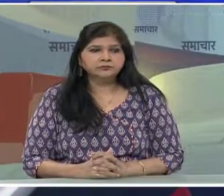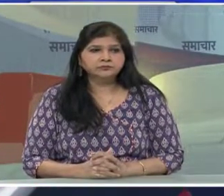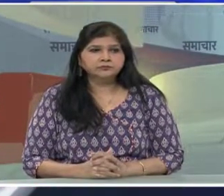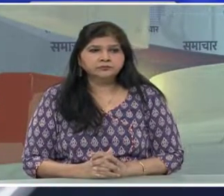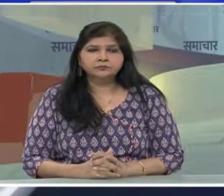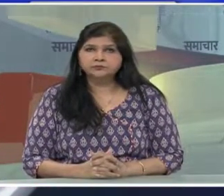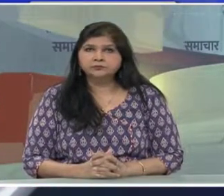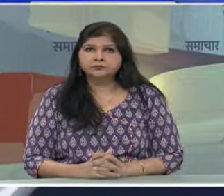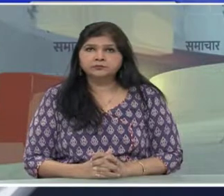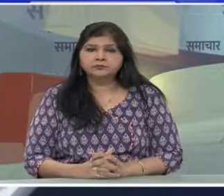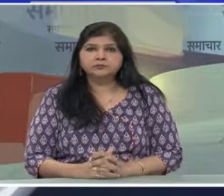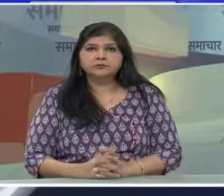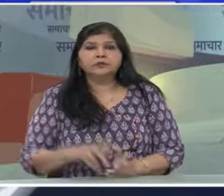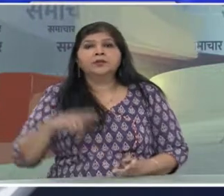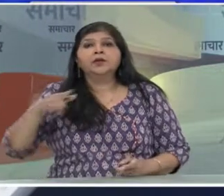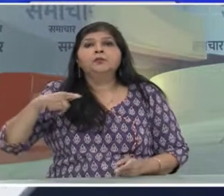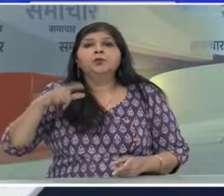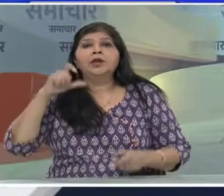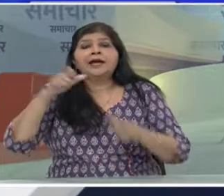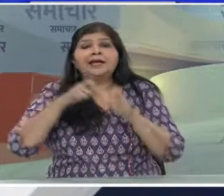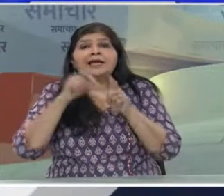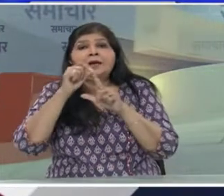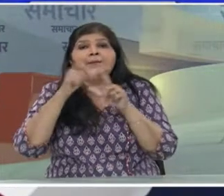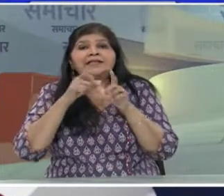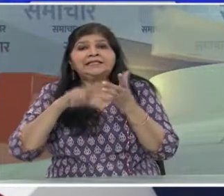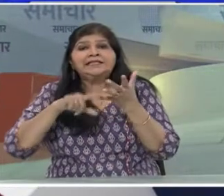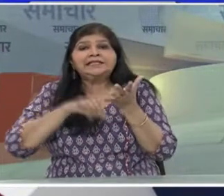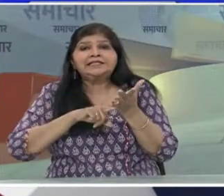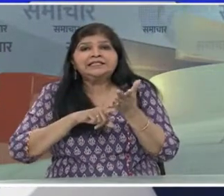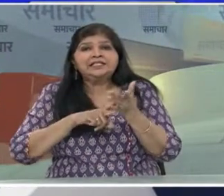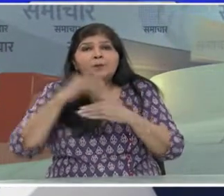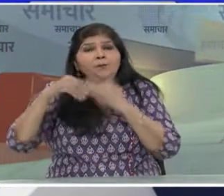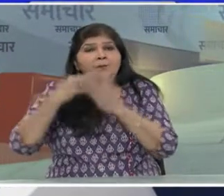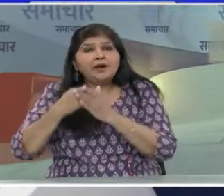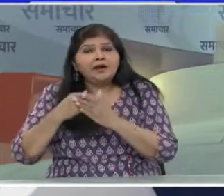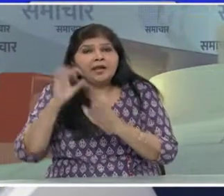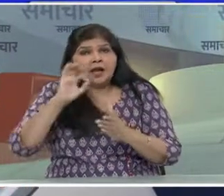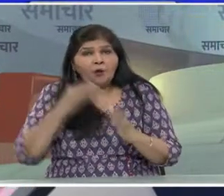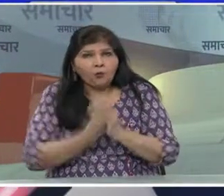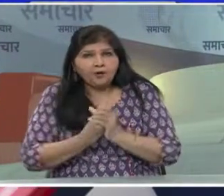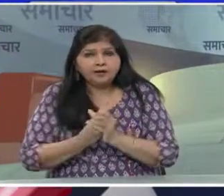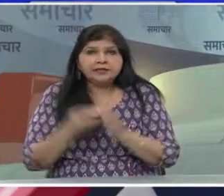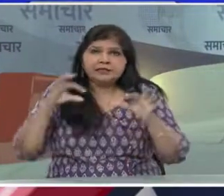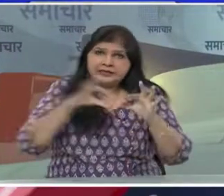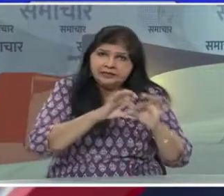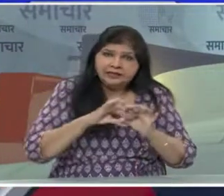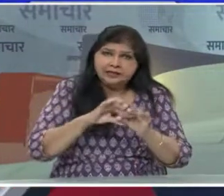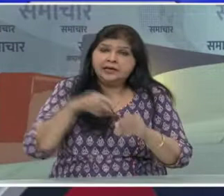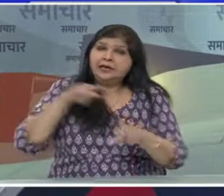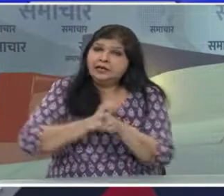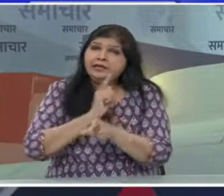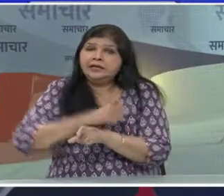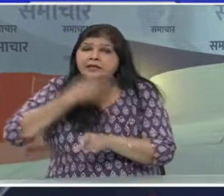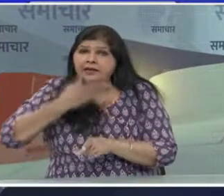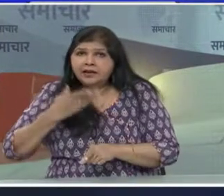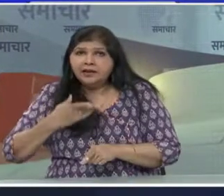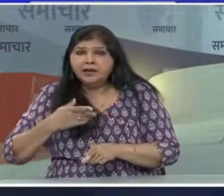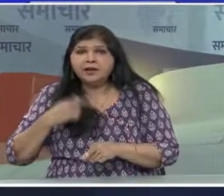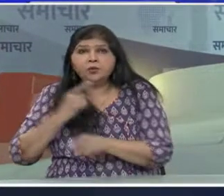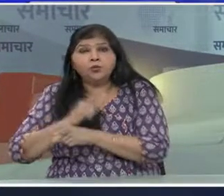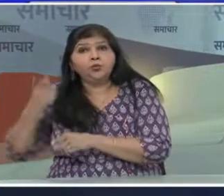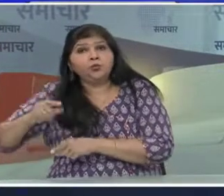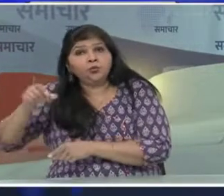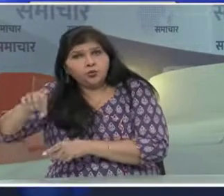नहीं नहीं, कैपेसिटी बिल्डिंग कमीशन, मैंने जब जिसकी बात कही, कैपेसिटी बिल्डिंग कमीशन के साथ टाई अप करके इनकी ट्रेनिंग होगी, नॉलेज पार्टनर के रूप में हमने